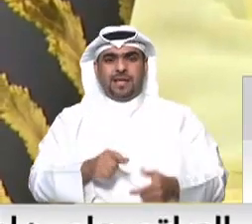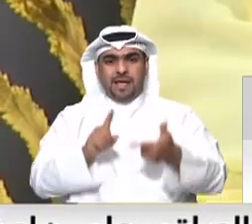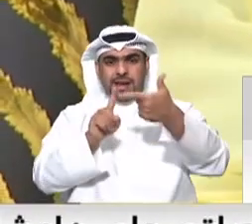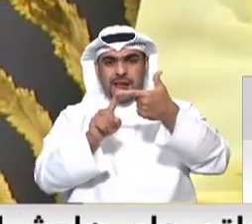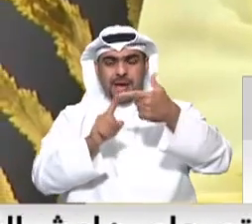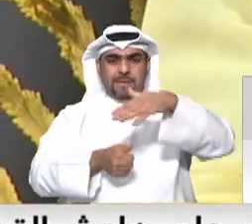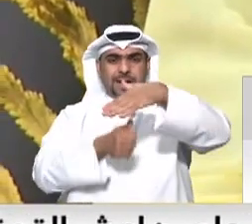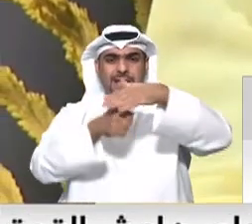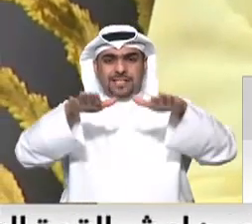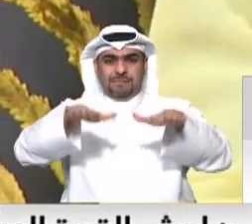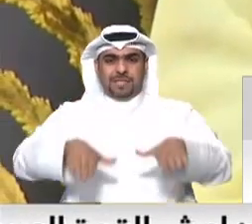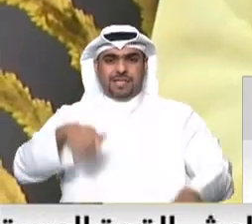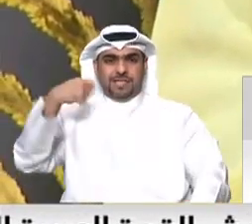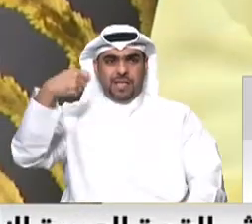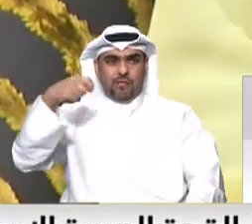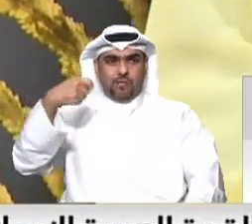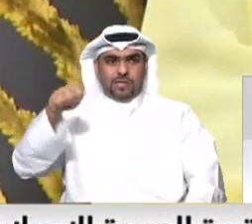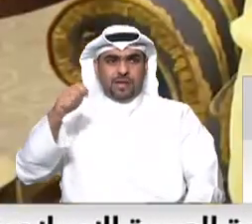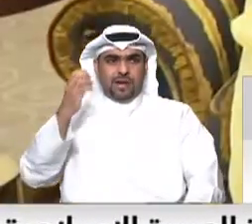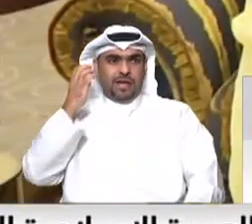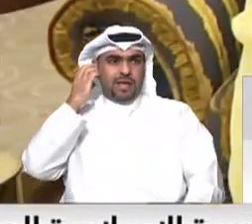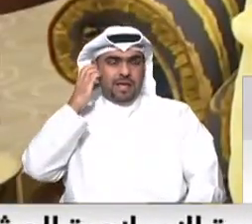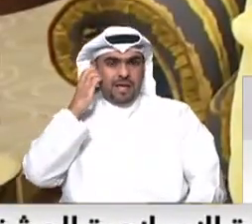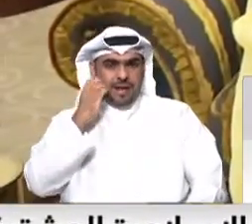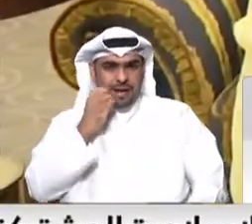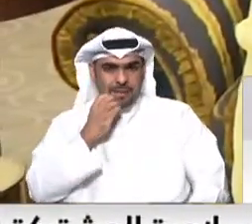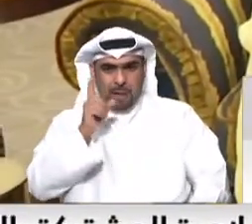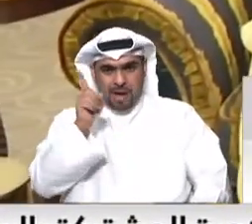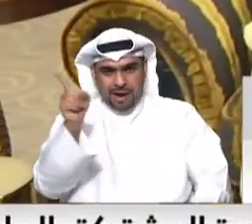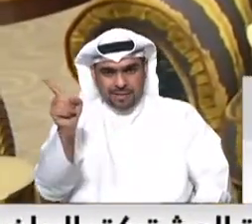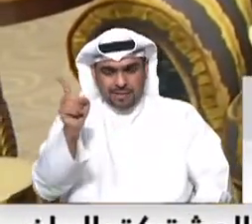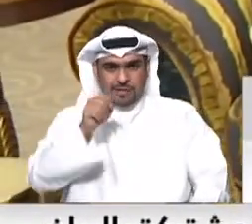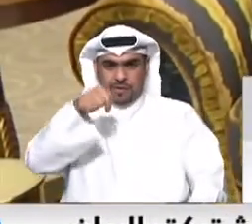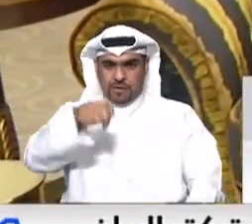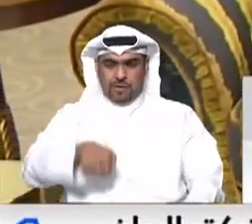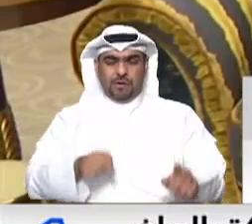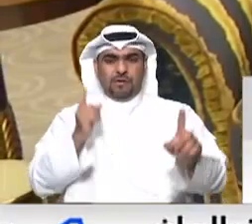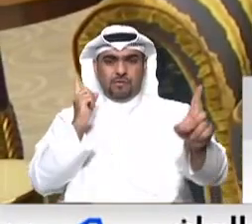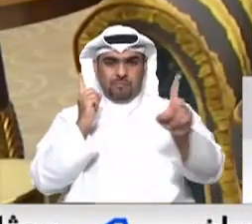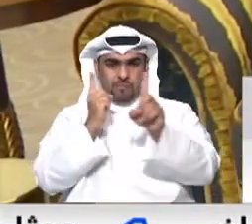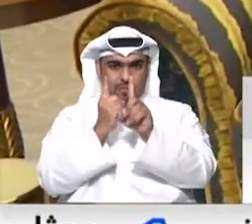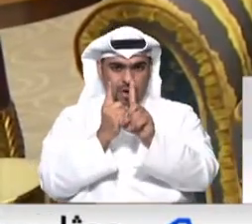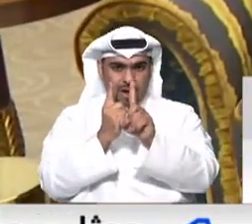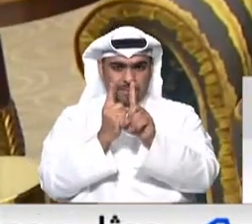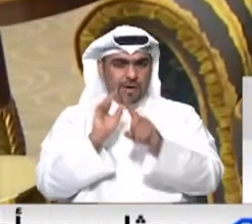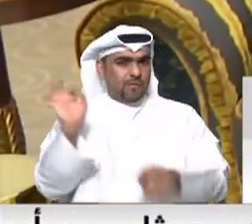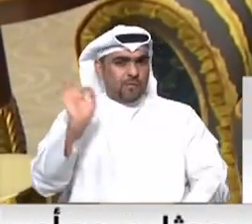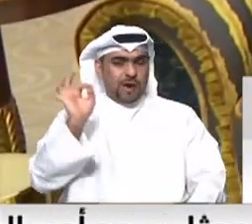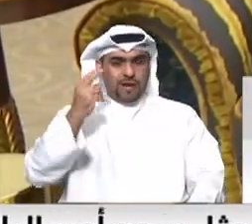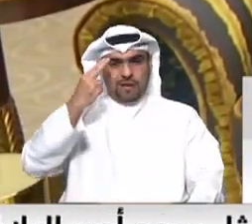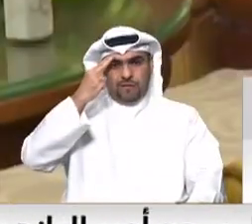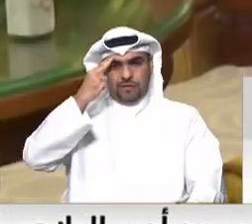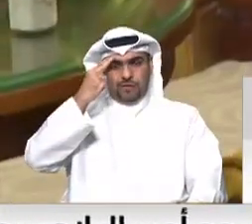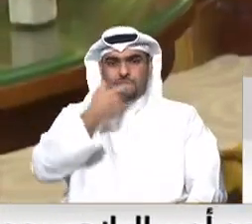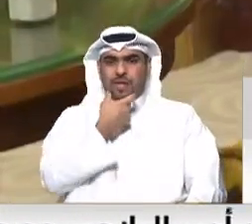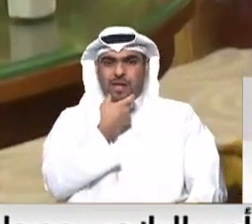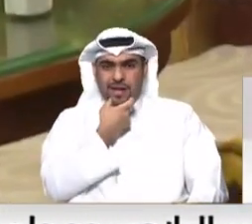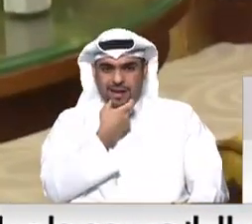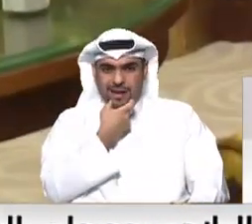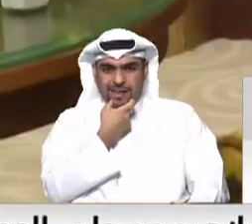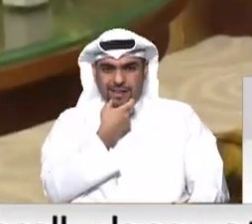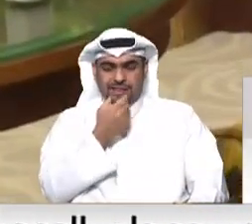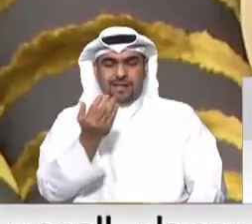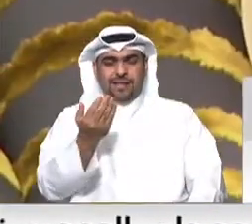ديوان الرئاسة في دولة الإمارات العربية المتحدة الشقيقة، وذلك في مقر إقامة سمو حفظه الله على هامش